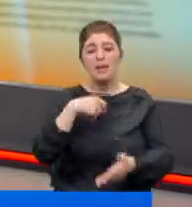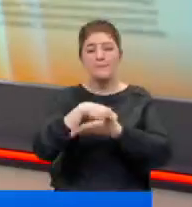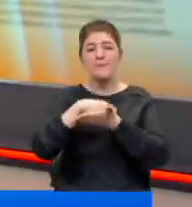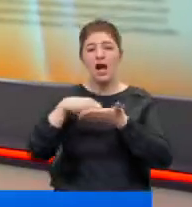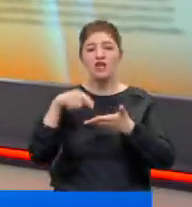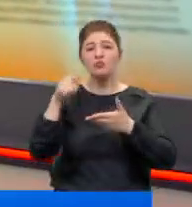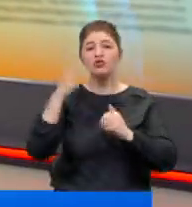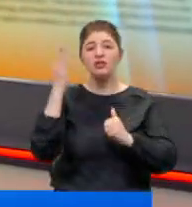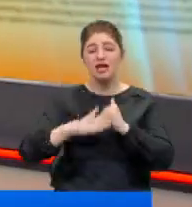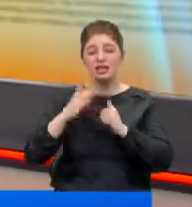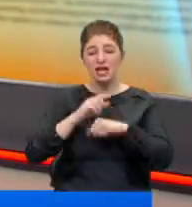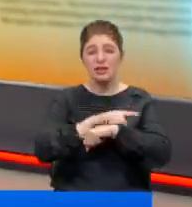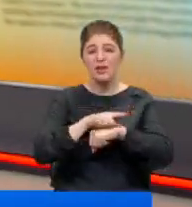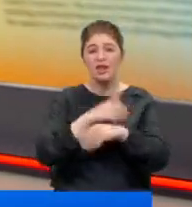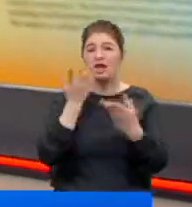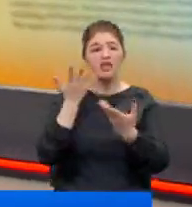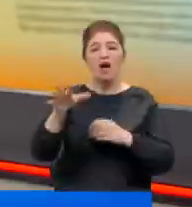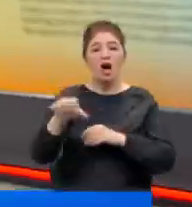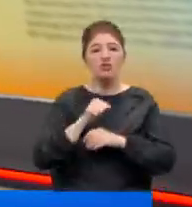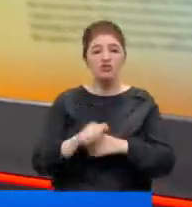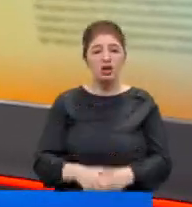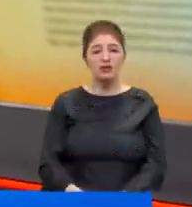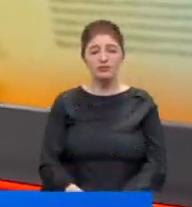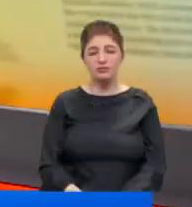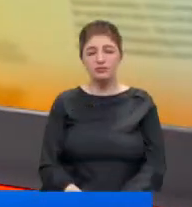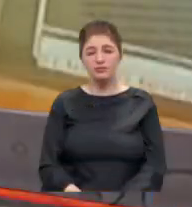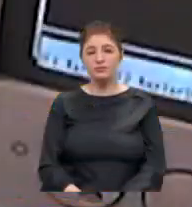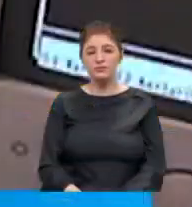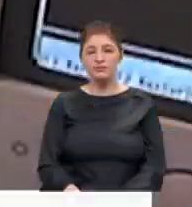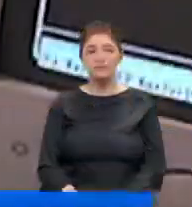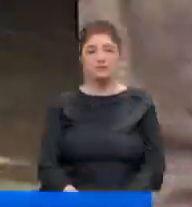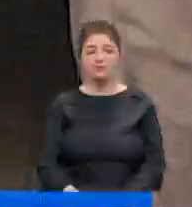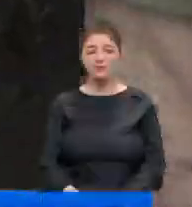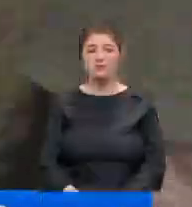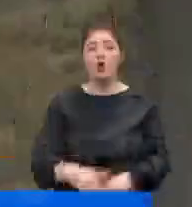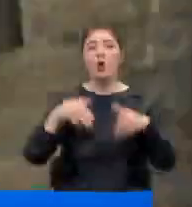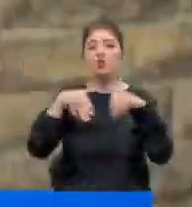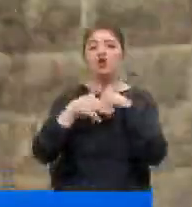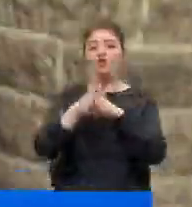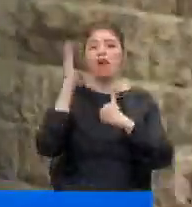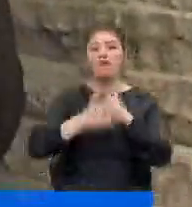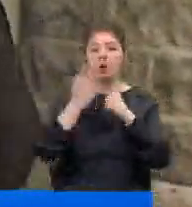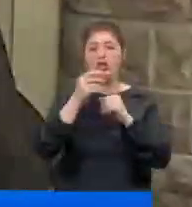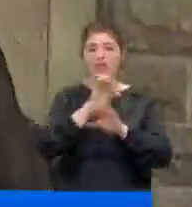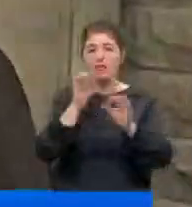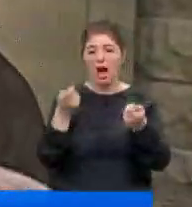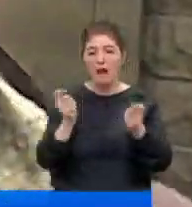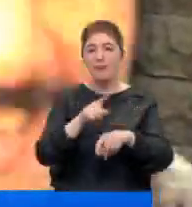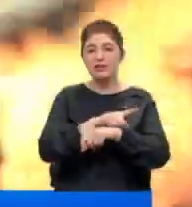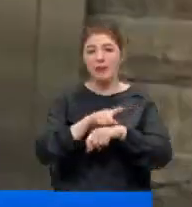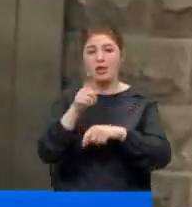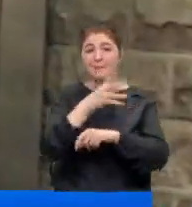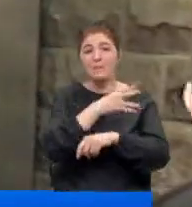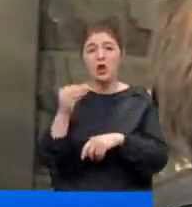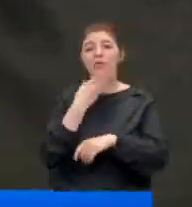maaşlarını bu kısıtlama döneminde nasıl alacaklar o sokağa çıkma yasağının olduğu tam kapanma